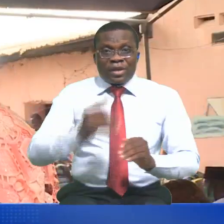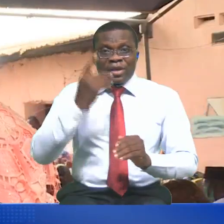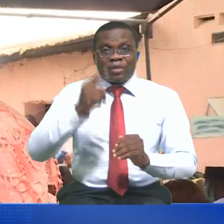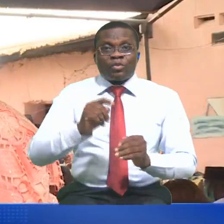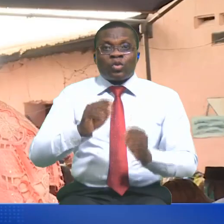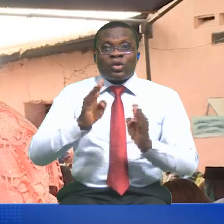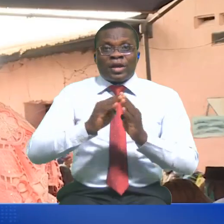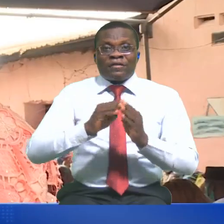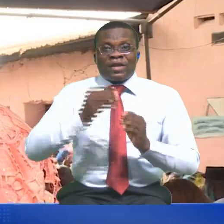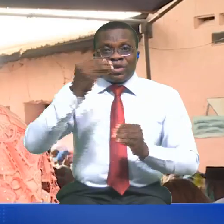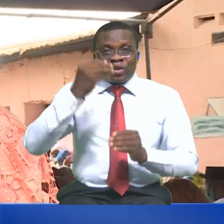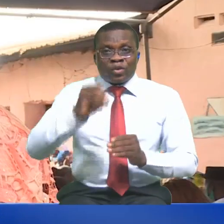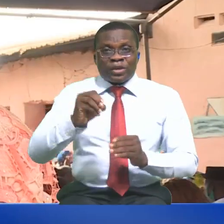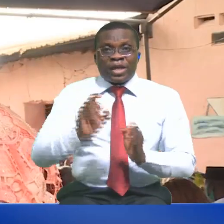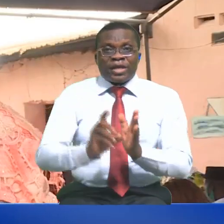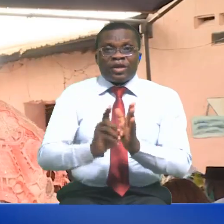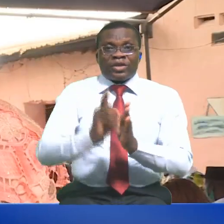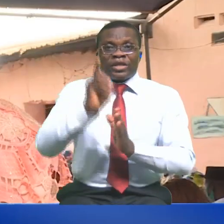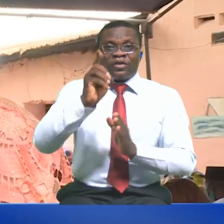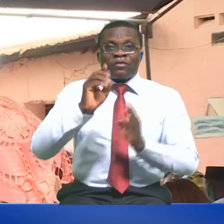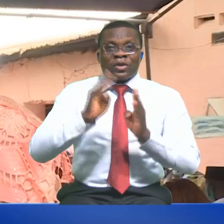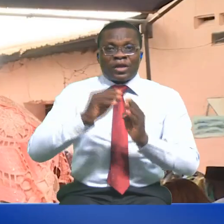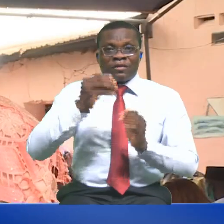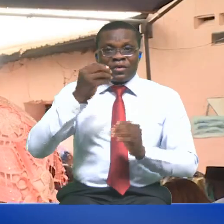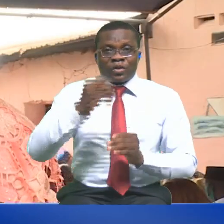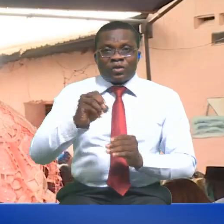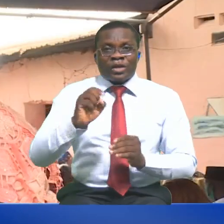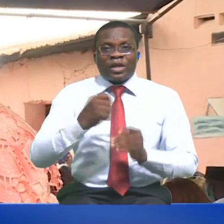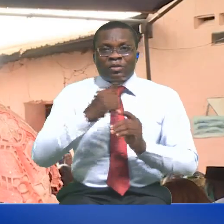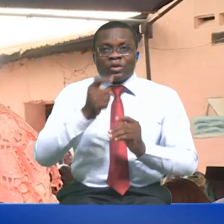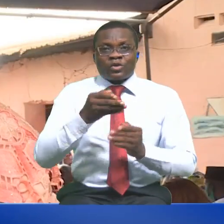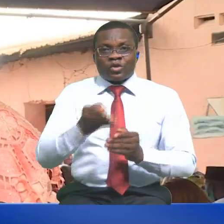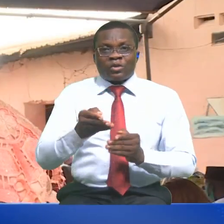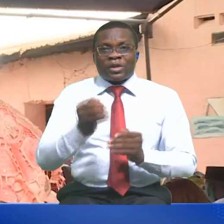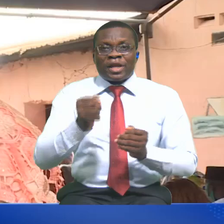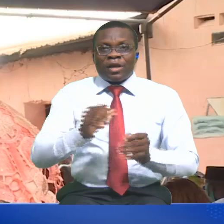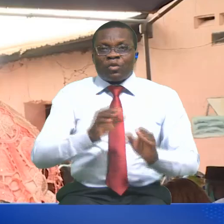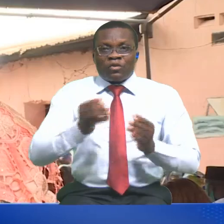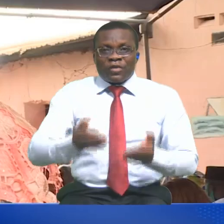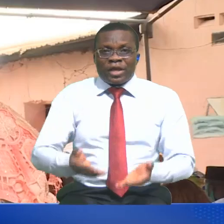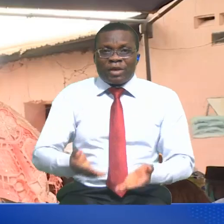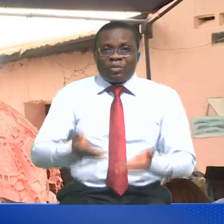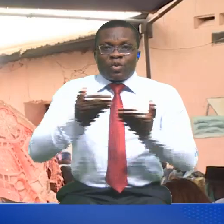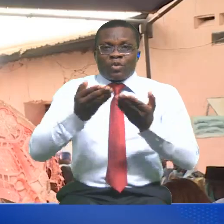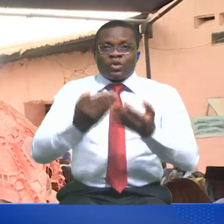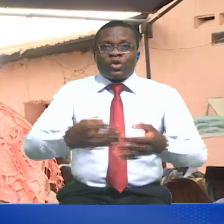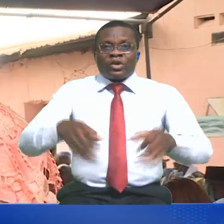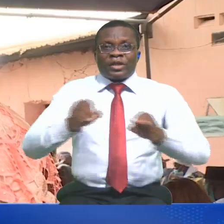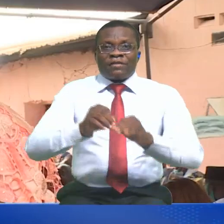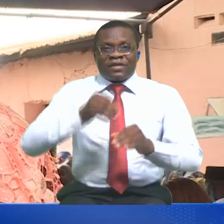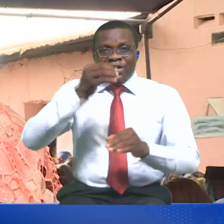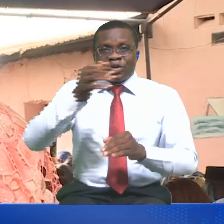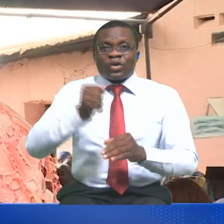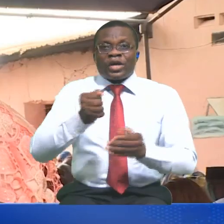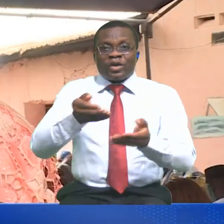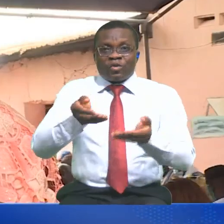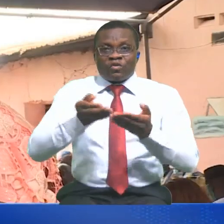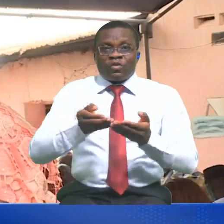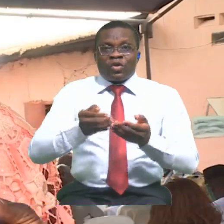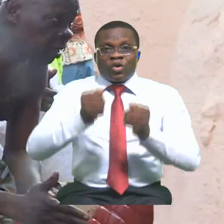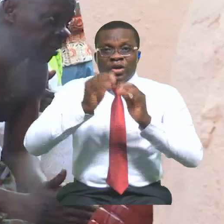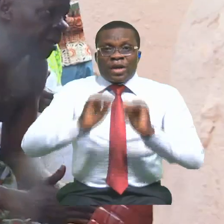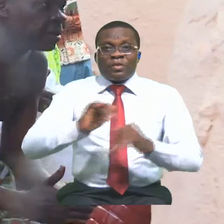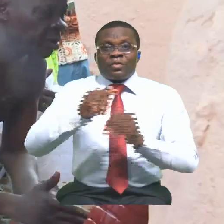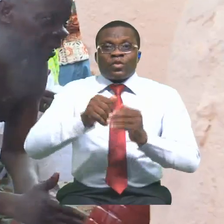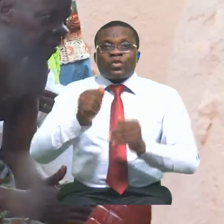de Wida et le développement de la ville de Wida, mais nous sommes en train de faire la promotion de nos valeurs culturelles et nous voulons la paix pour tout le